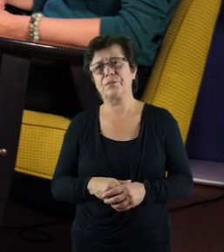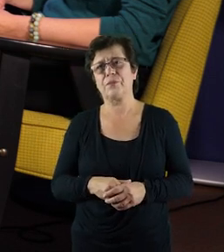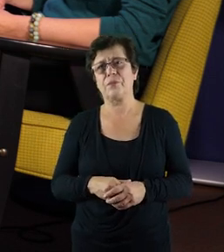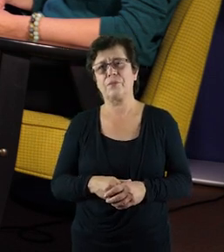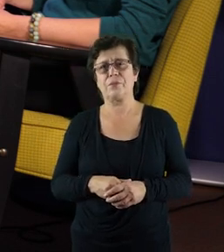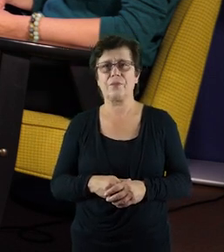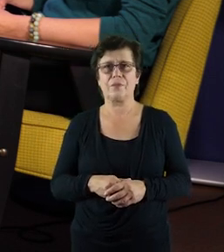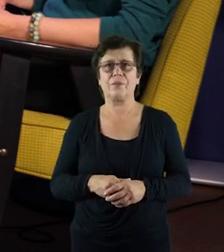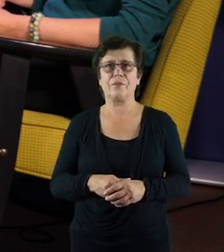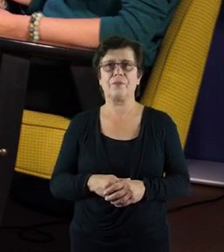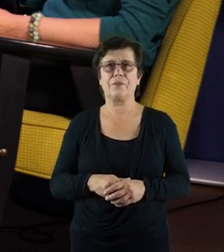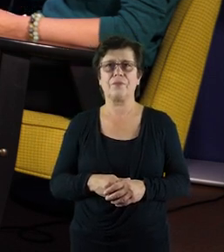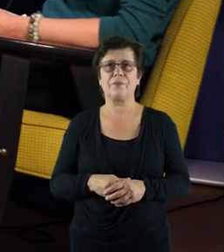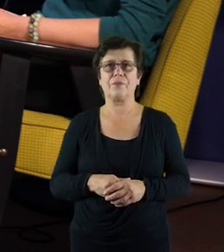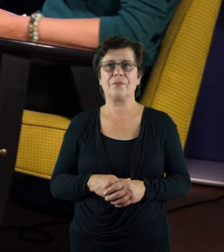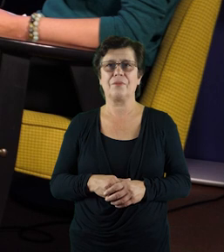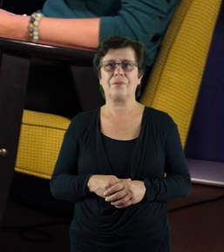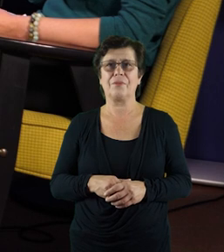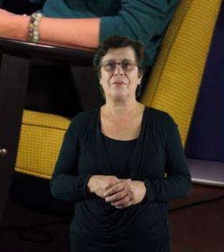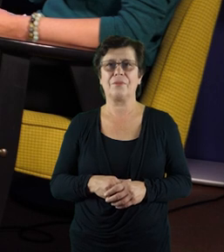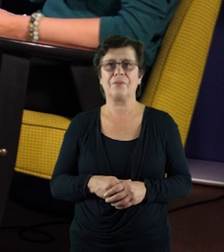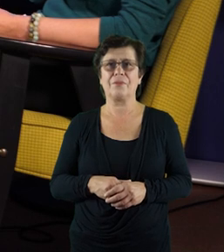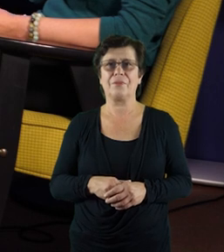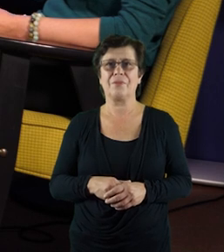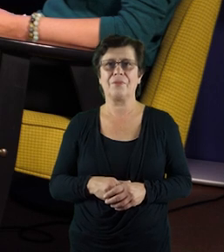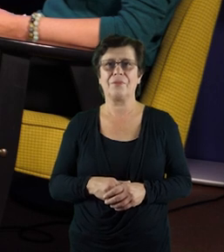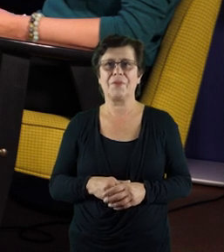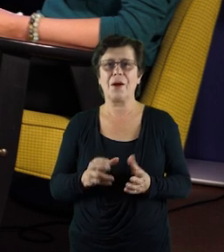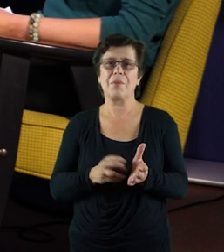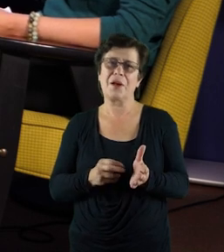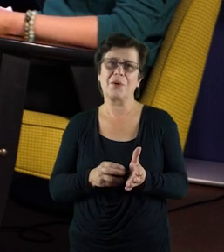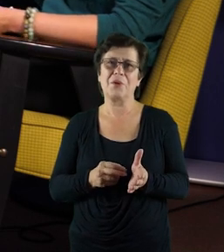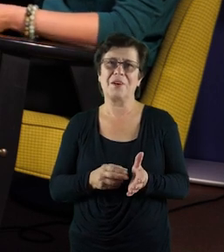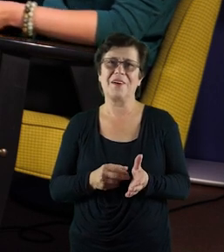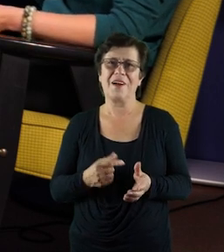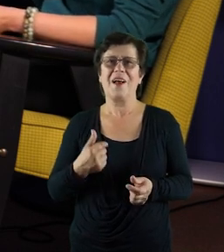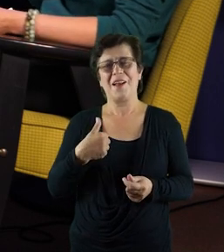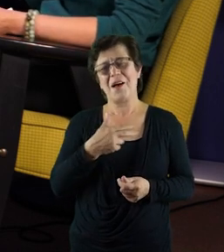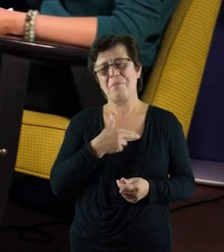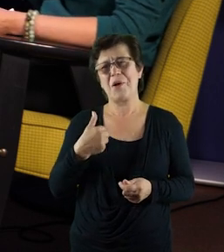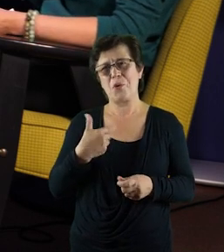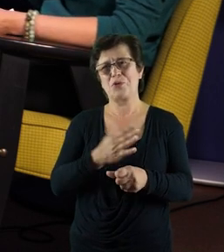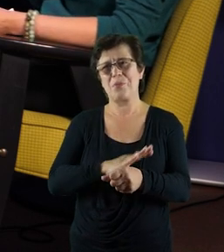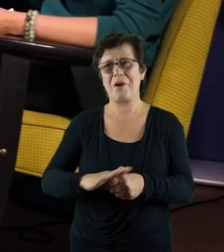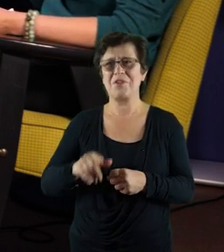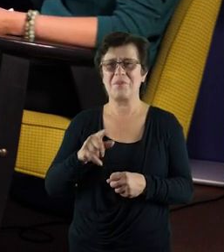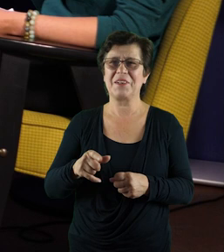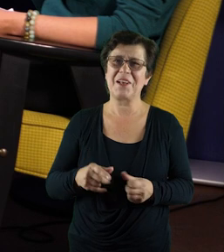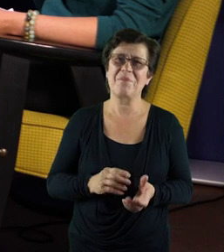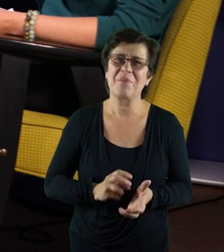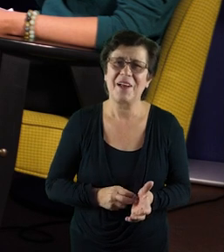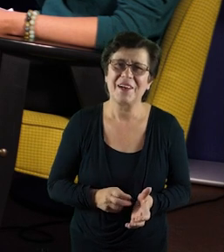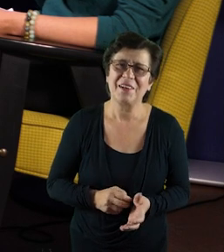rzeczywiście brakuje. Ale my uzupełniamy ten brak w Lesznie. To znaczy ja